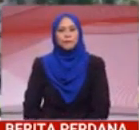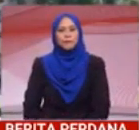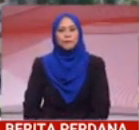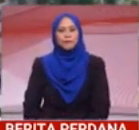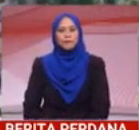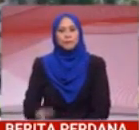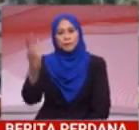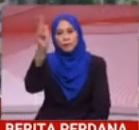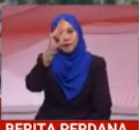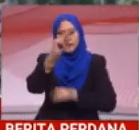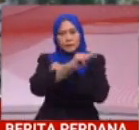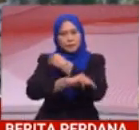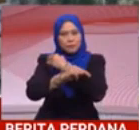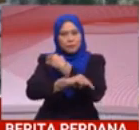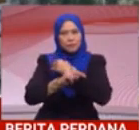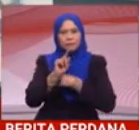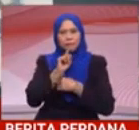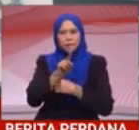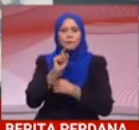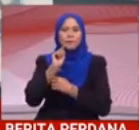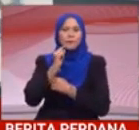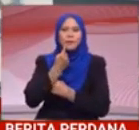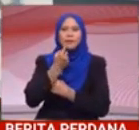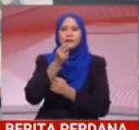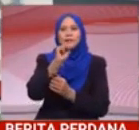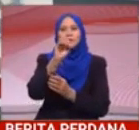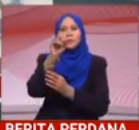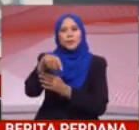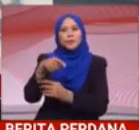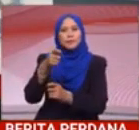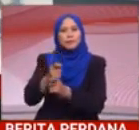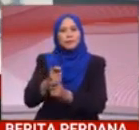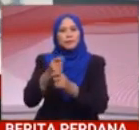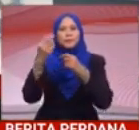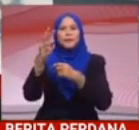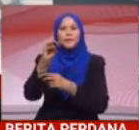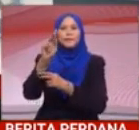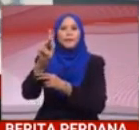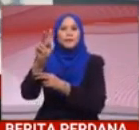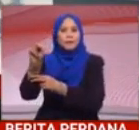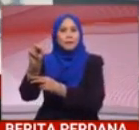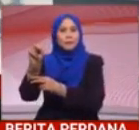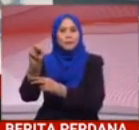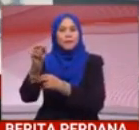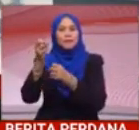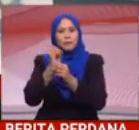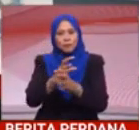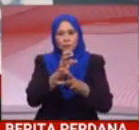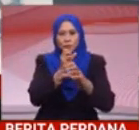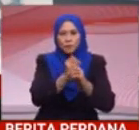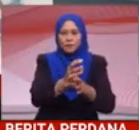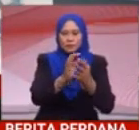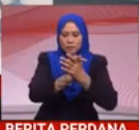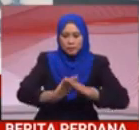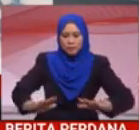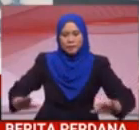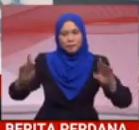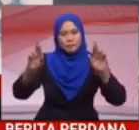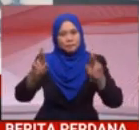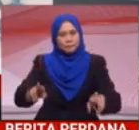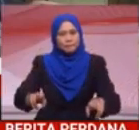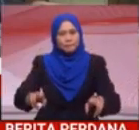Hai kerajaan Negeri 4 memandang serius shopee yang ditetapkan majelis keselamatan negara dalam usaha memastikan keselamatan